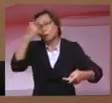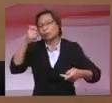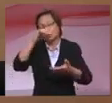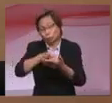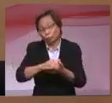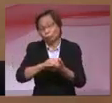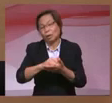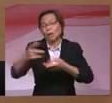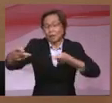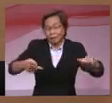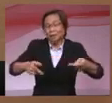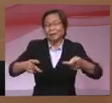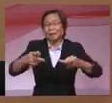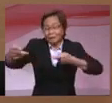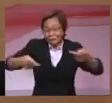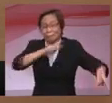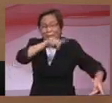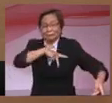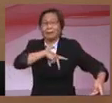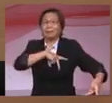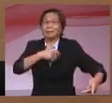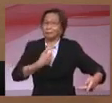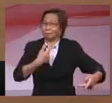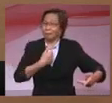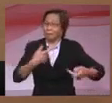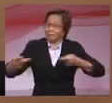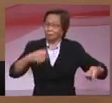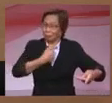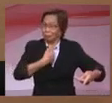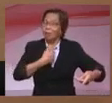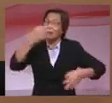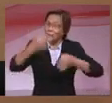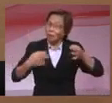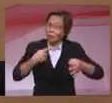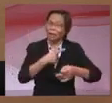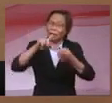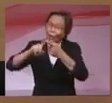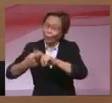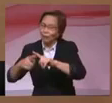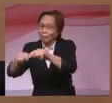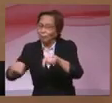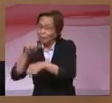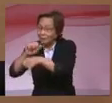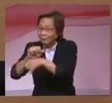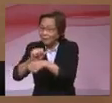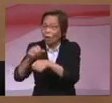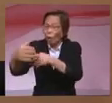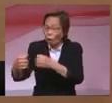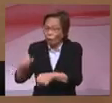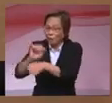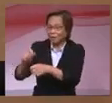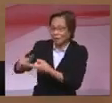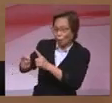itu merupakan kenderaan awam, kenderaan persendirian. Kalau kita dengan kawan tempat kerja, pergi